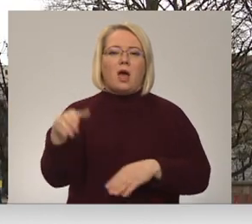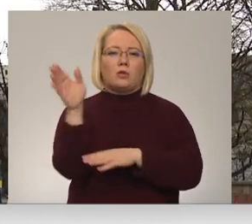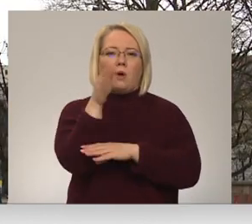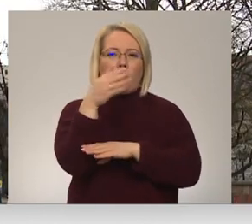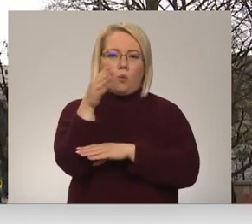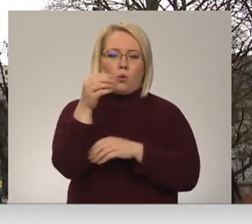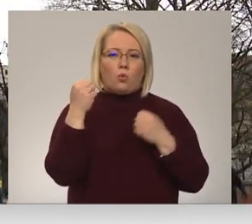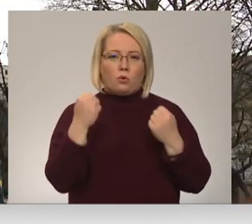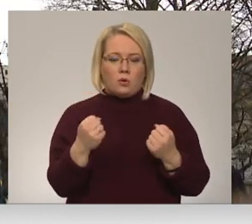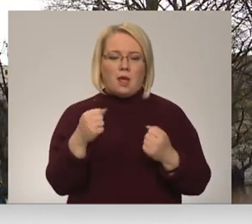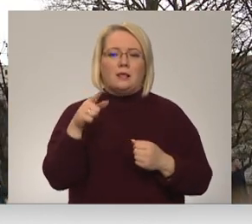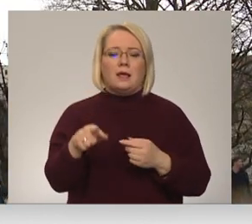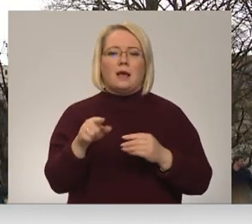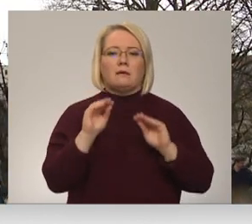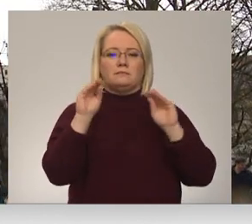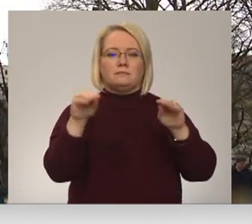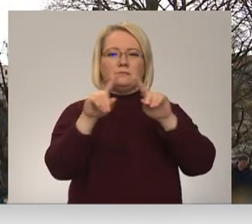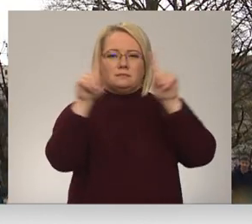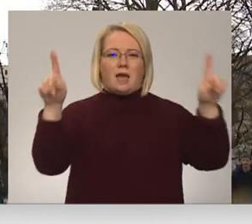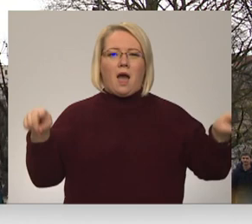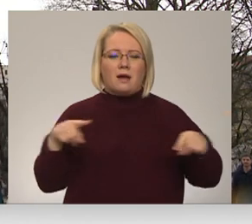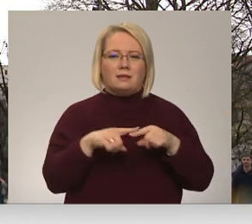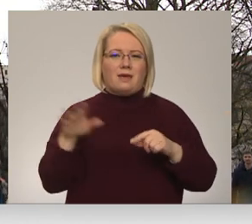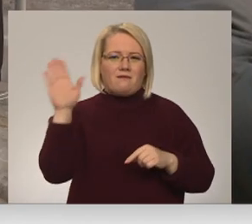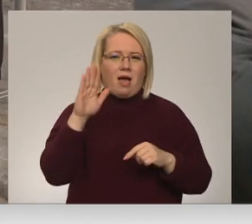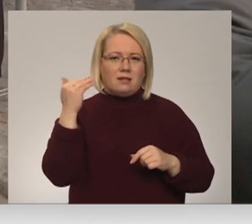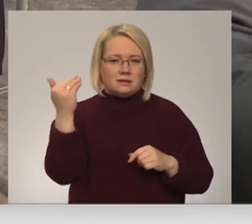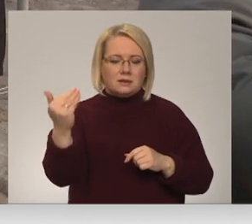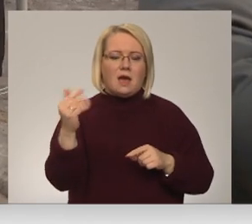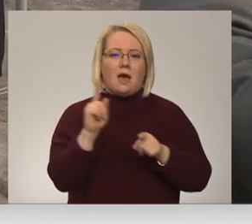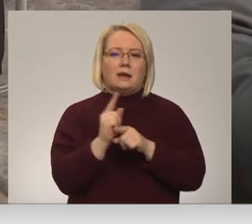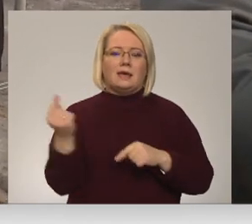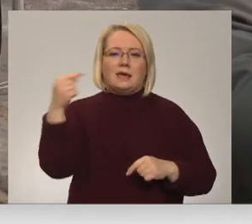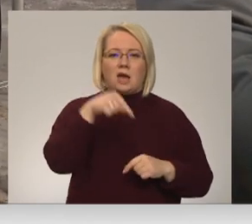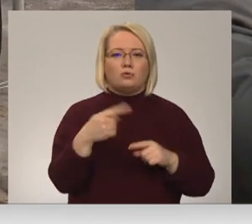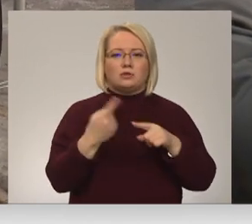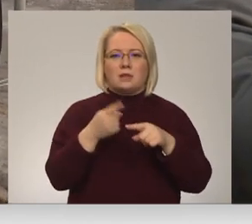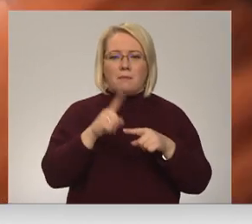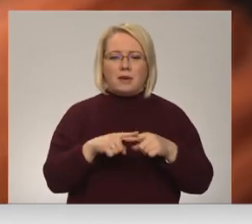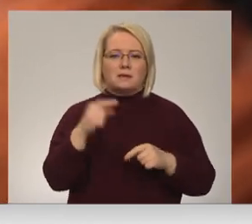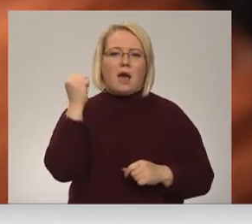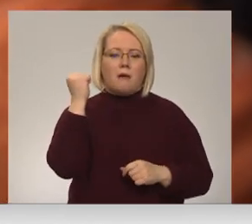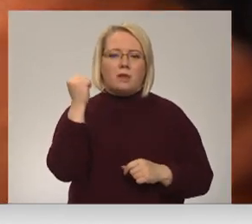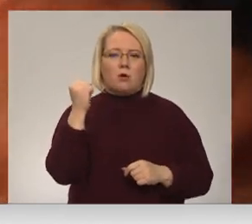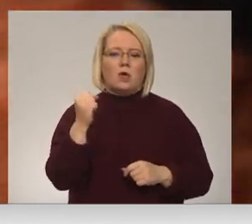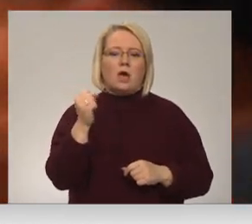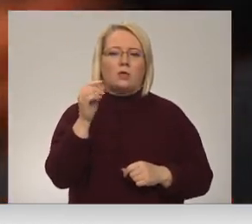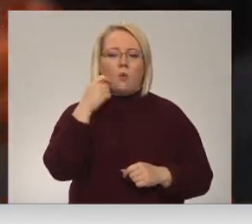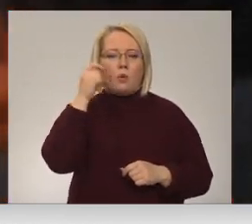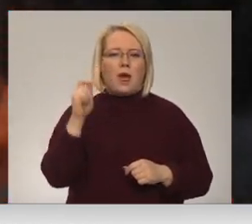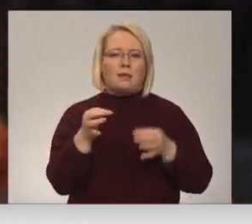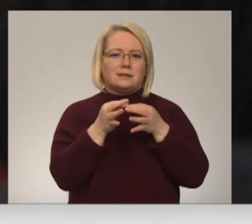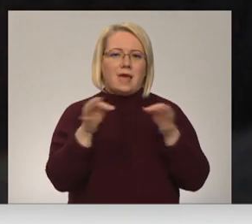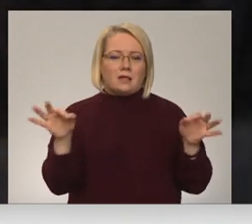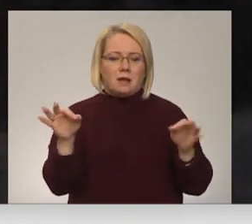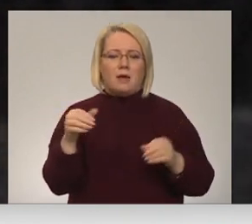laukumā tika novietota arī Ukrainas karte. Uzrunātie iedzīvotāji stāsta, ieradušies tāpēc, ka ir apdraudēta Ukrainas neatkarība. Daļa iedzīvotāji sacīja,